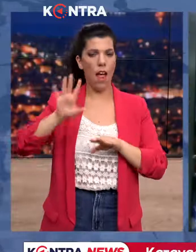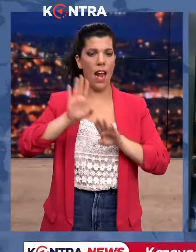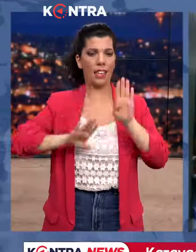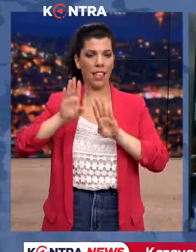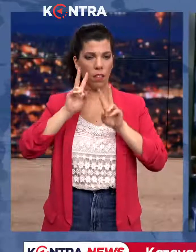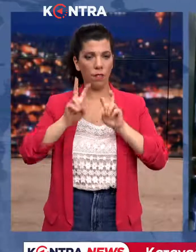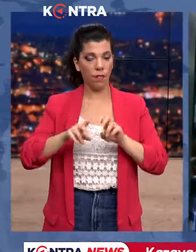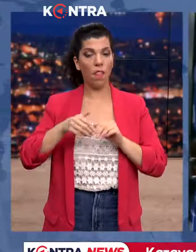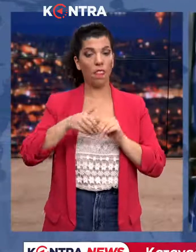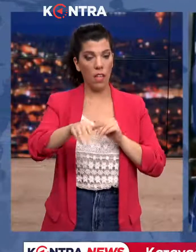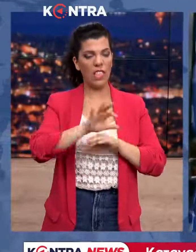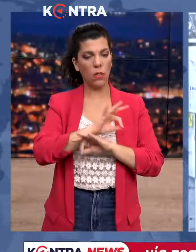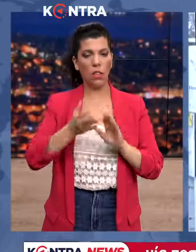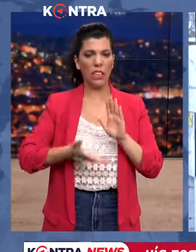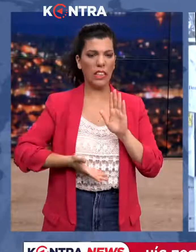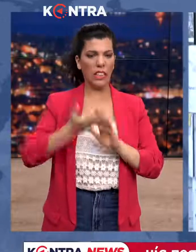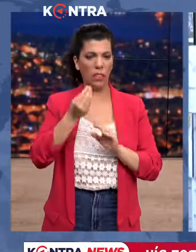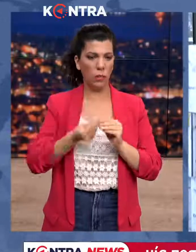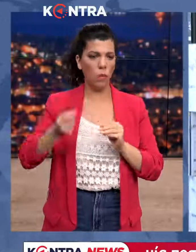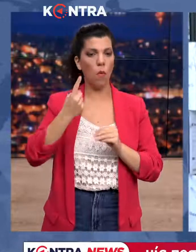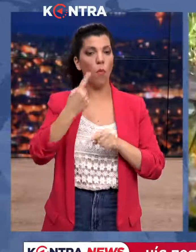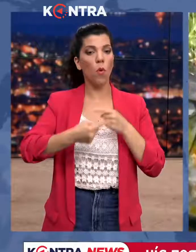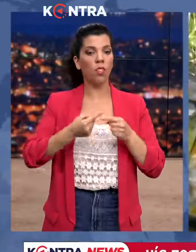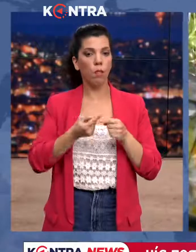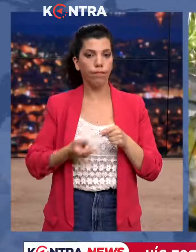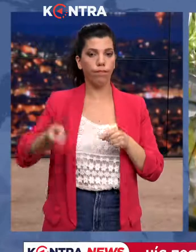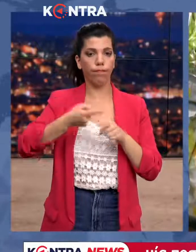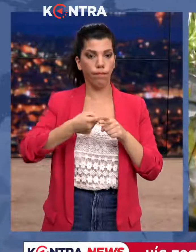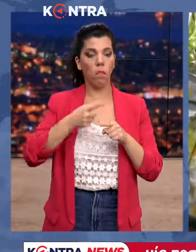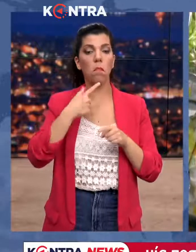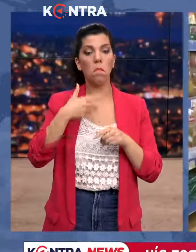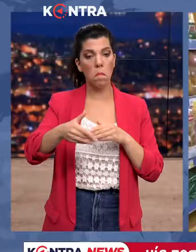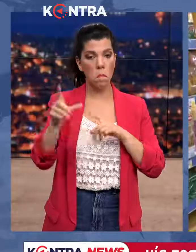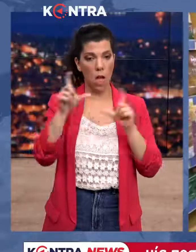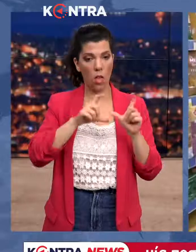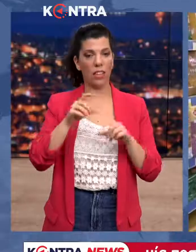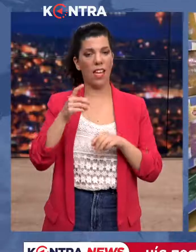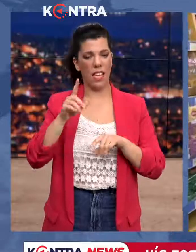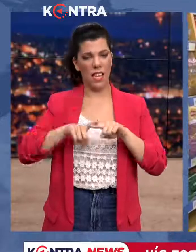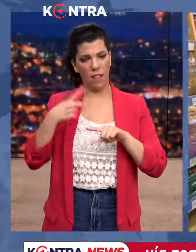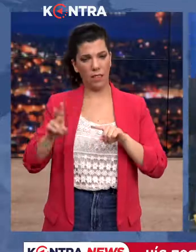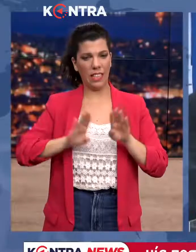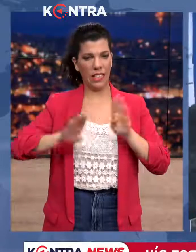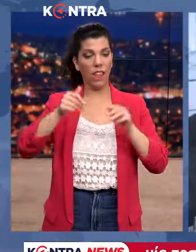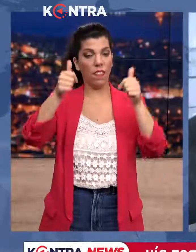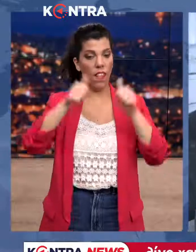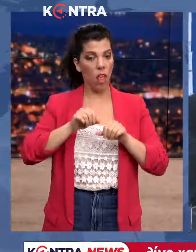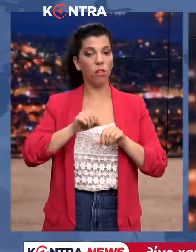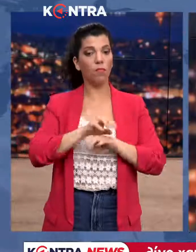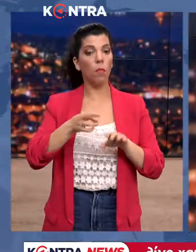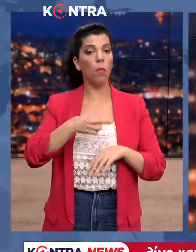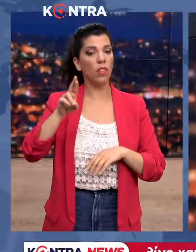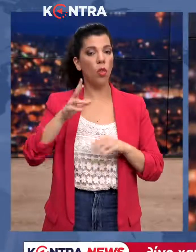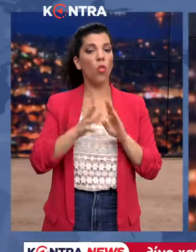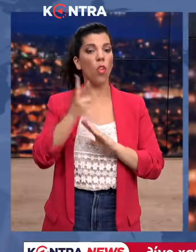αναμένεται να είναι υψηλότερος κατά σχεδόν μία ποσοστιαία μονάδα κάτι που σημαίνει ότι για τον μάιο η elstat θα ανακοινώσει πληθωρισμό